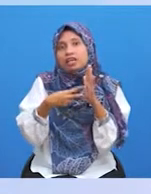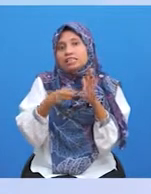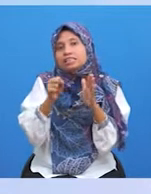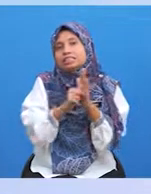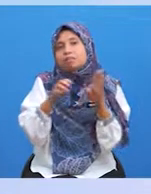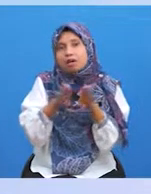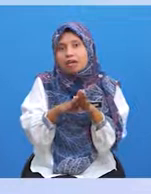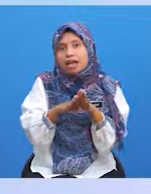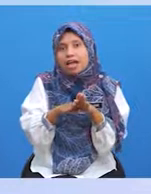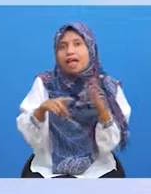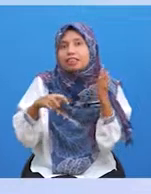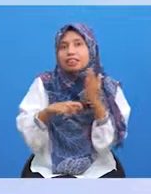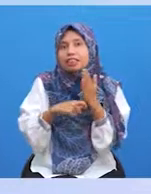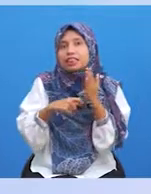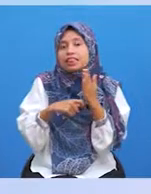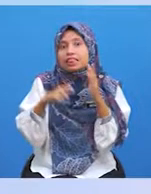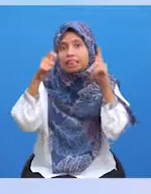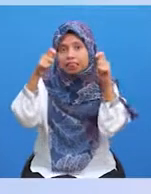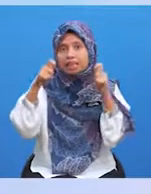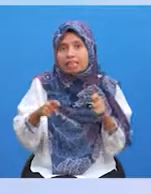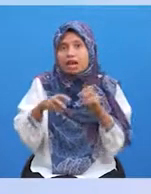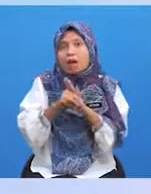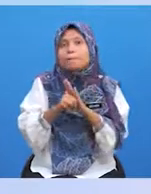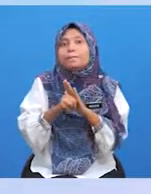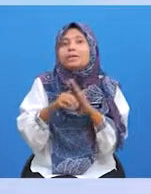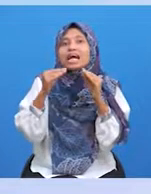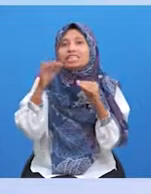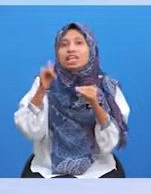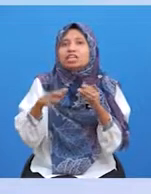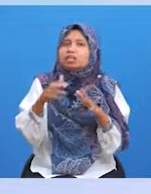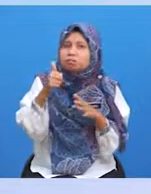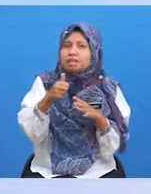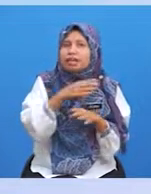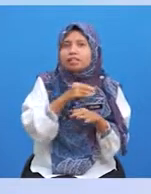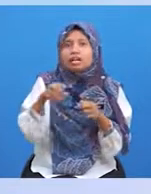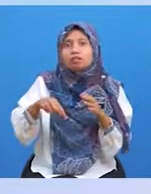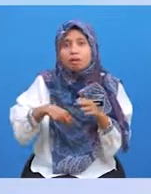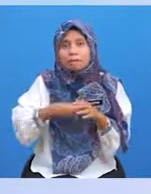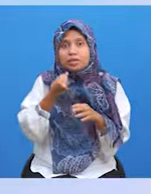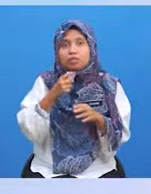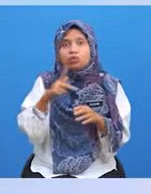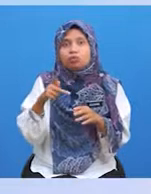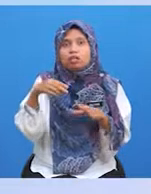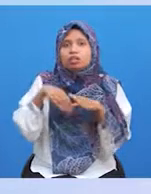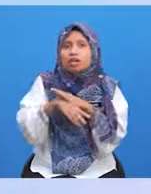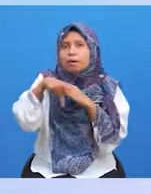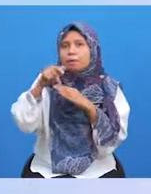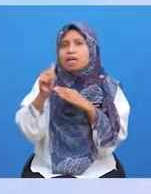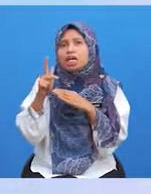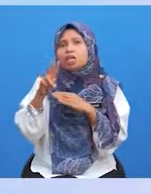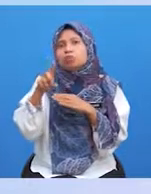teknik mengajar yang menarik dan menyeronokkan. Dalam